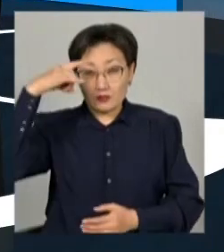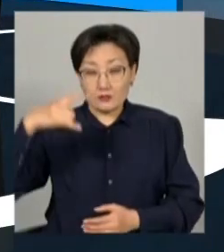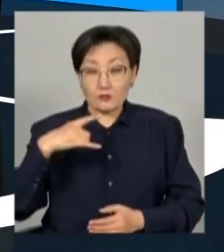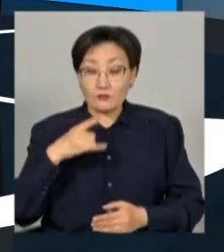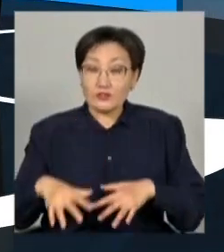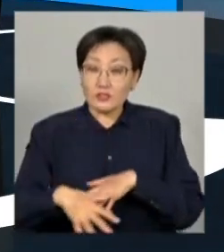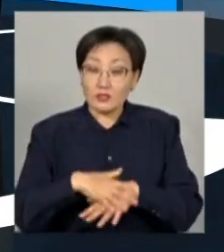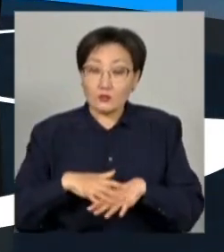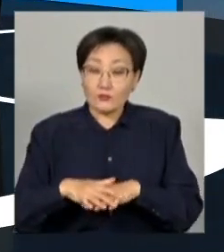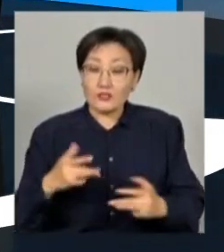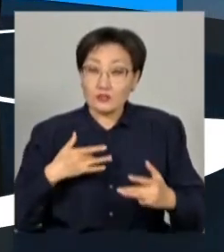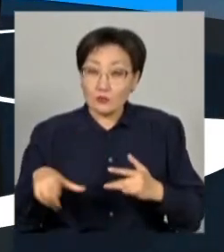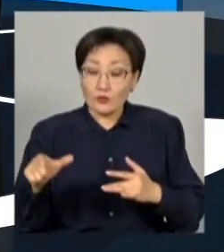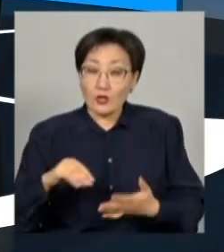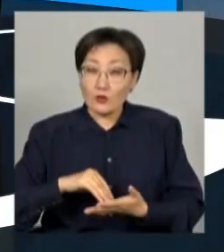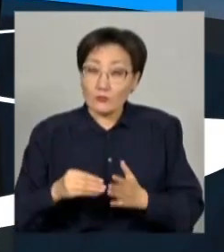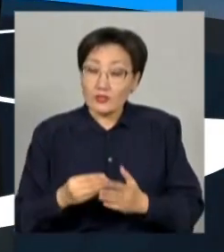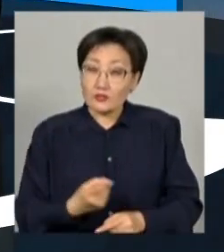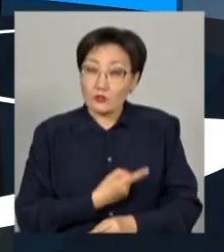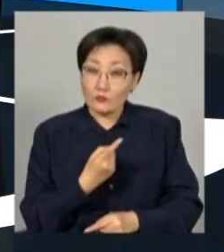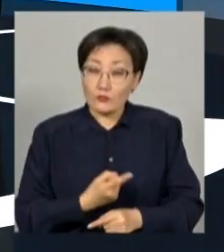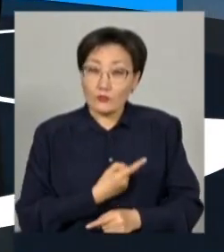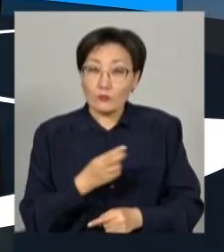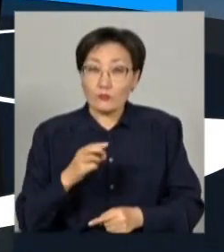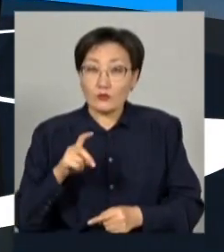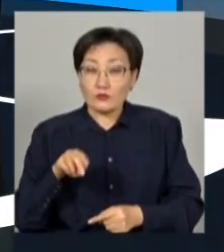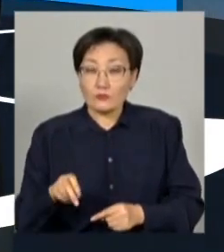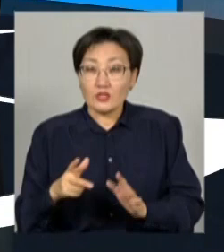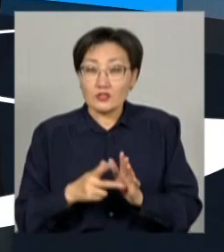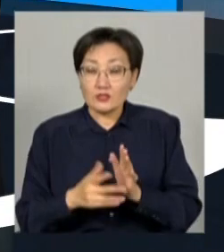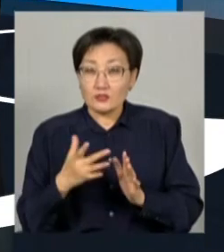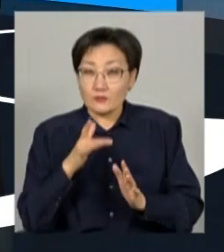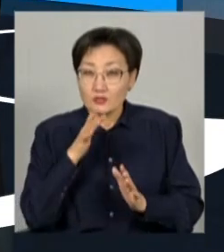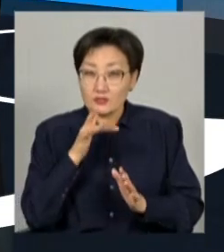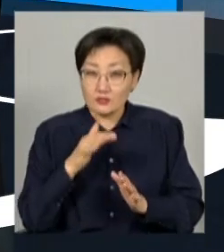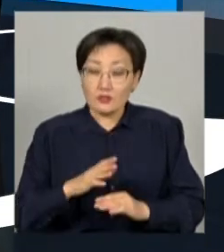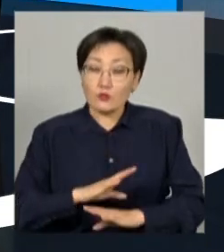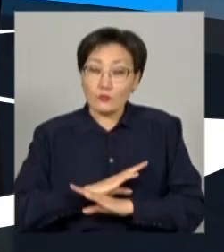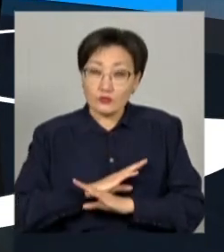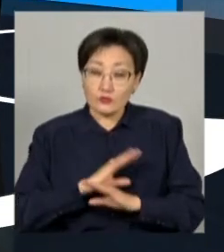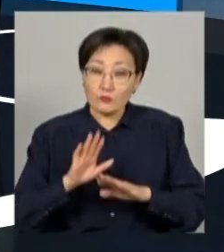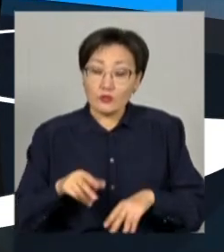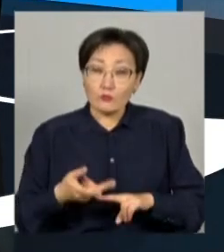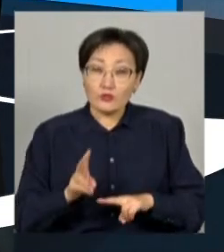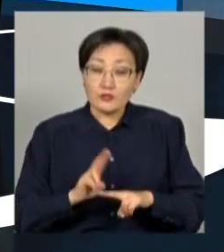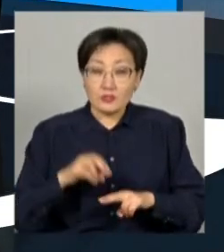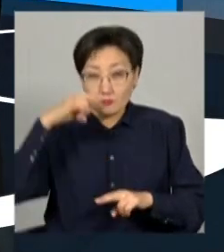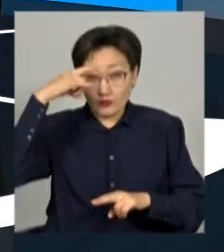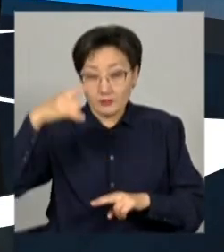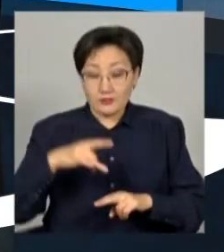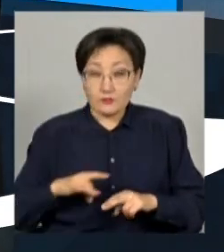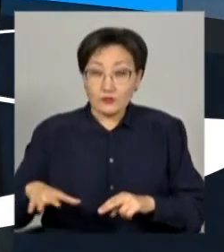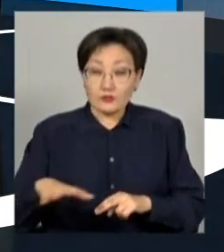Қазақстанның халық артисі, балетмейстер, педагог Болат Аюханов 85-ке қараған шағында өмірден өтті. Бұл жайында